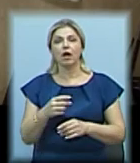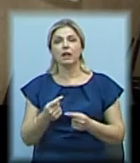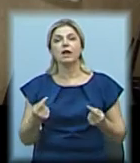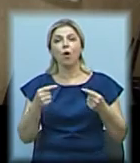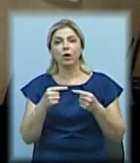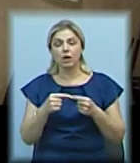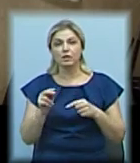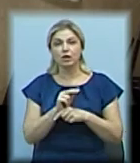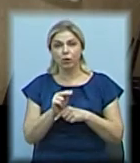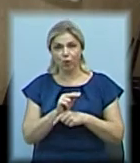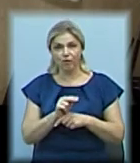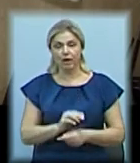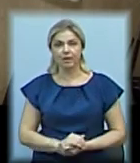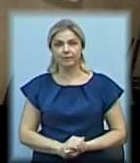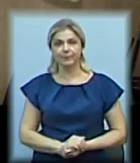клінічно-діагностичного лікування,